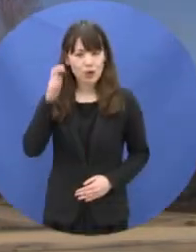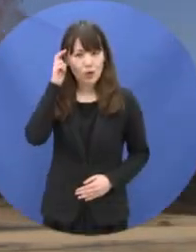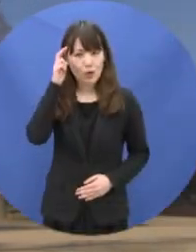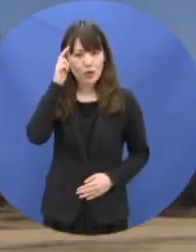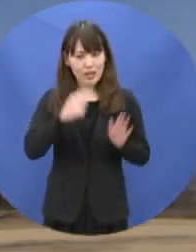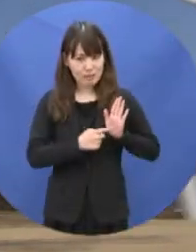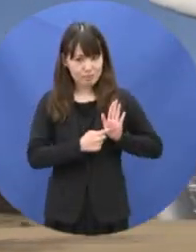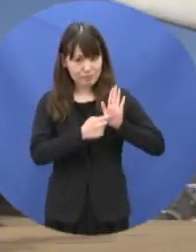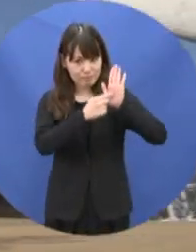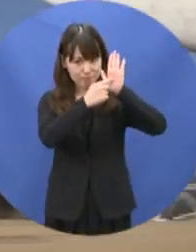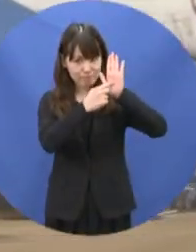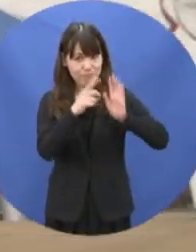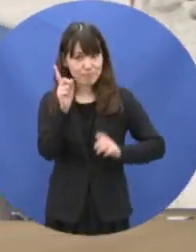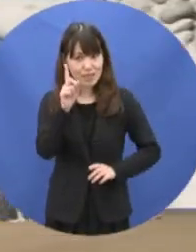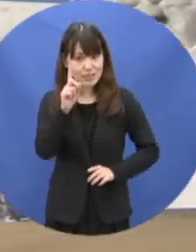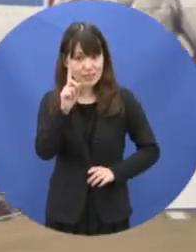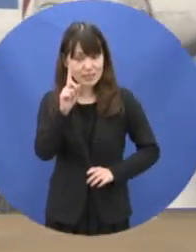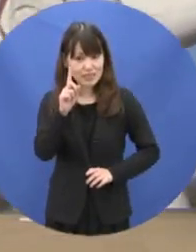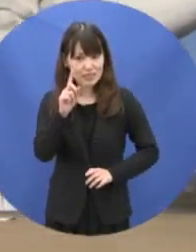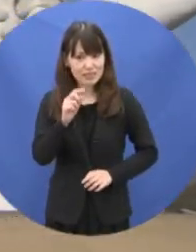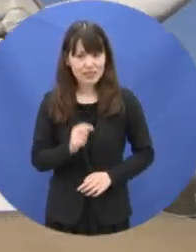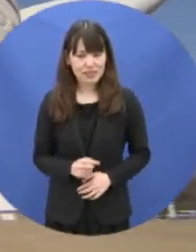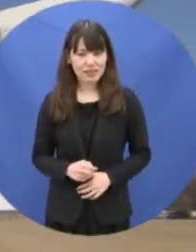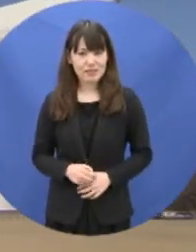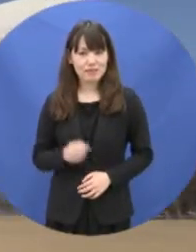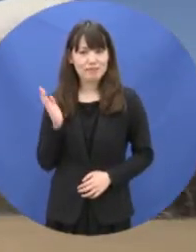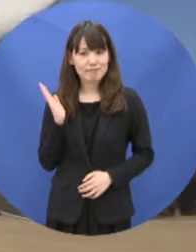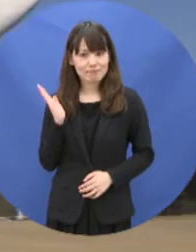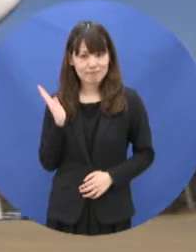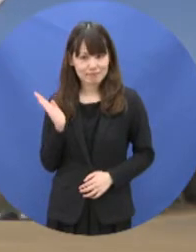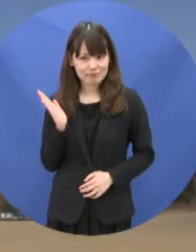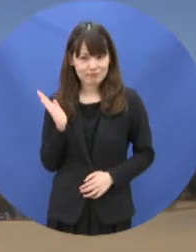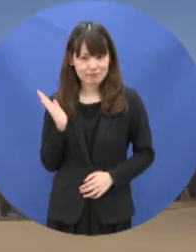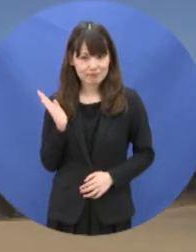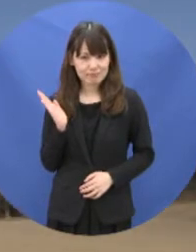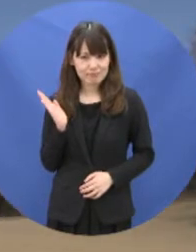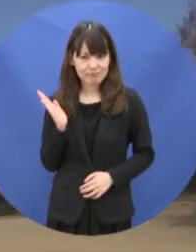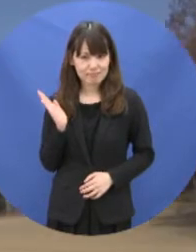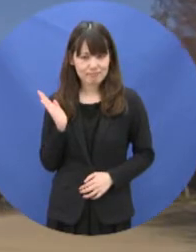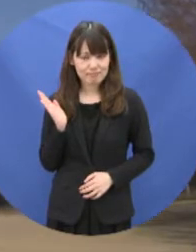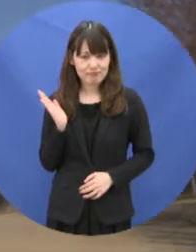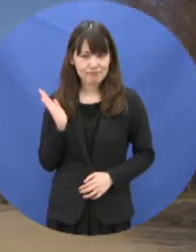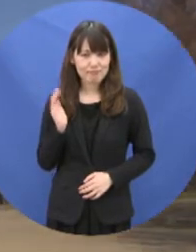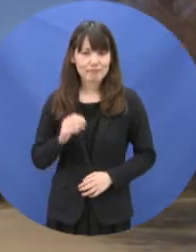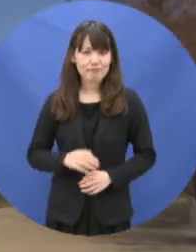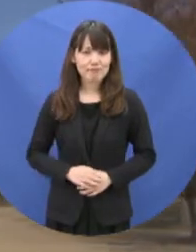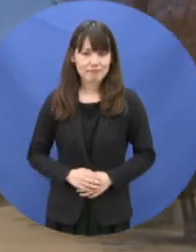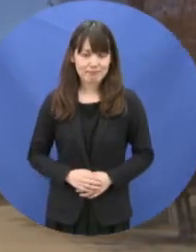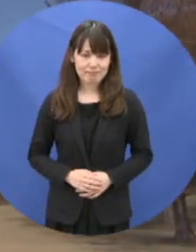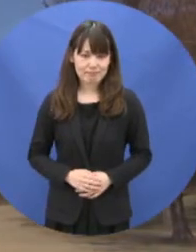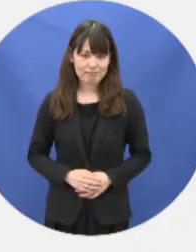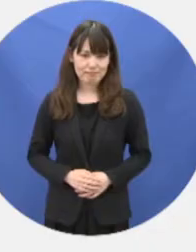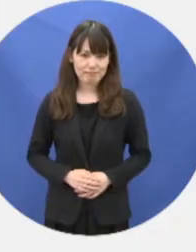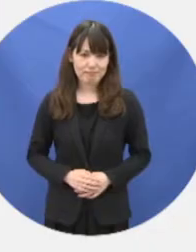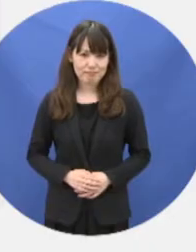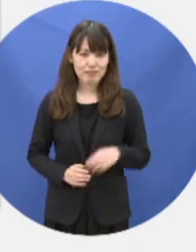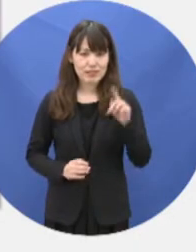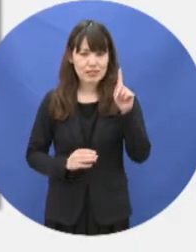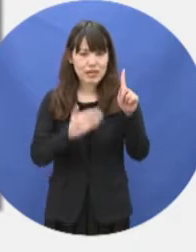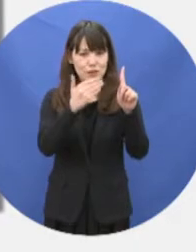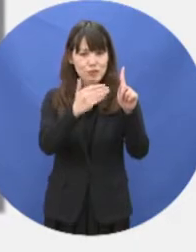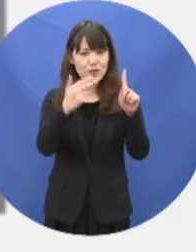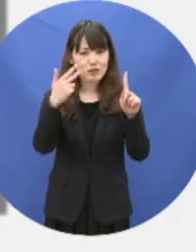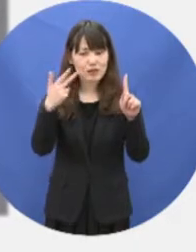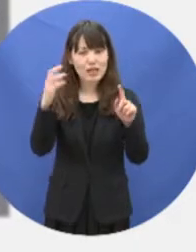大阪の象徴といえば誰もが思い浮かぶのはこちらの太陽の塔ですよね。